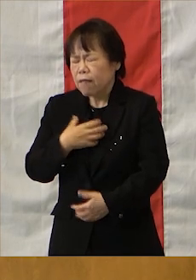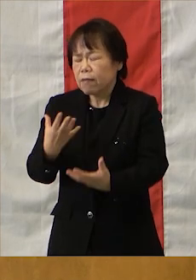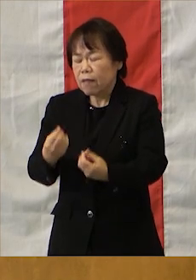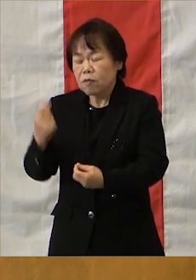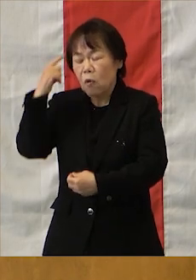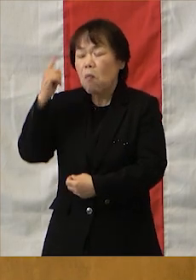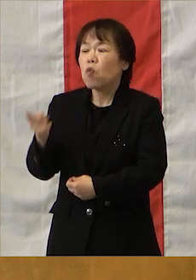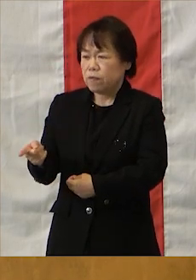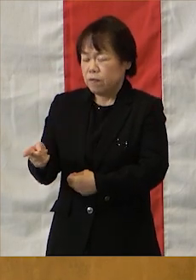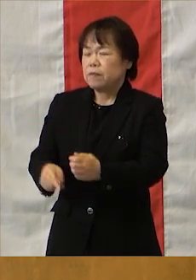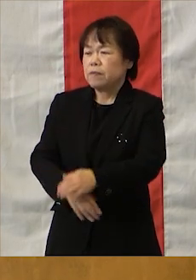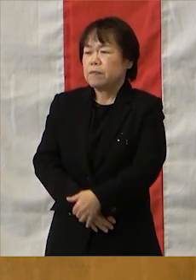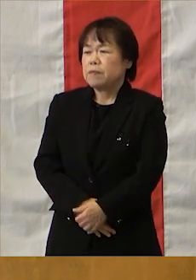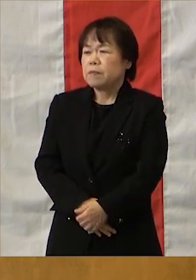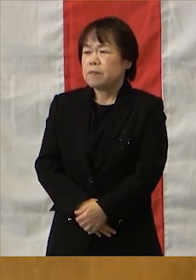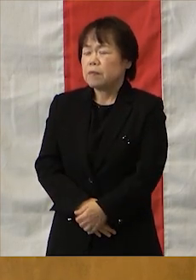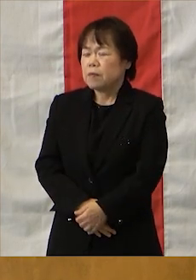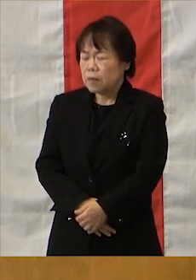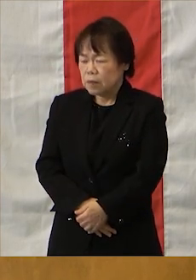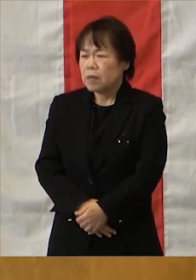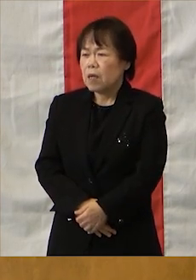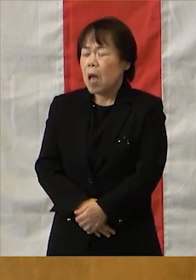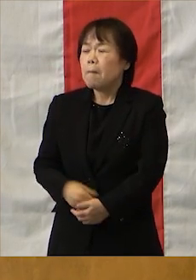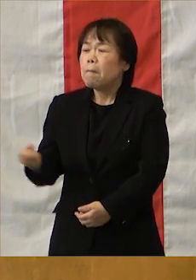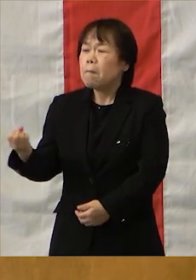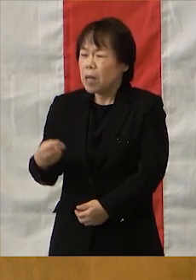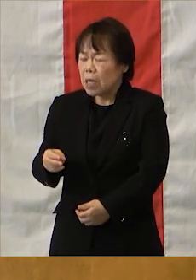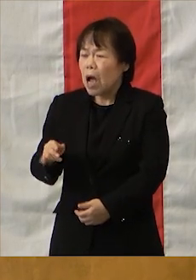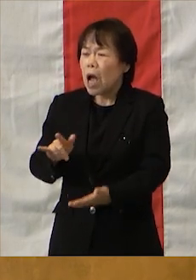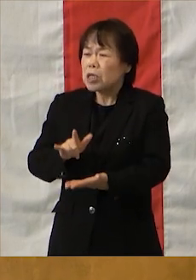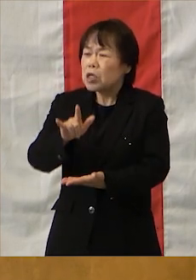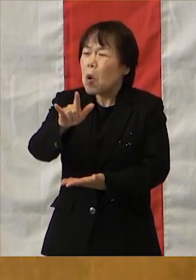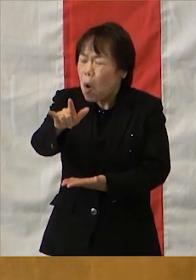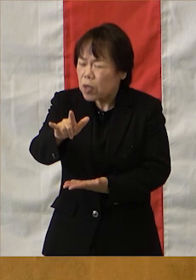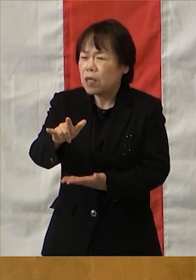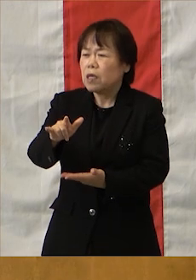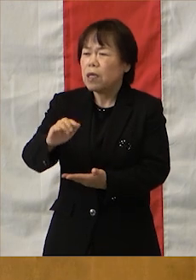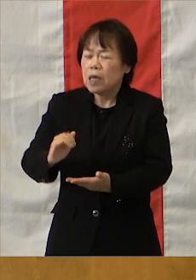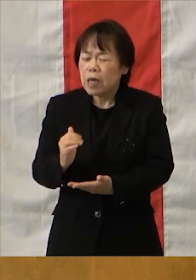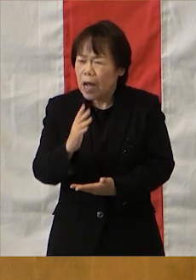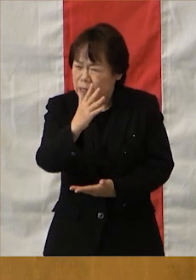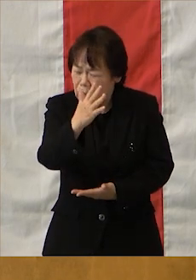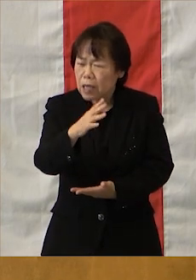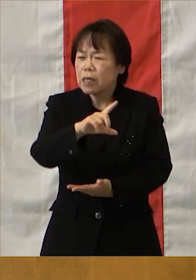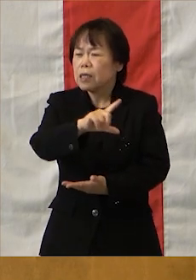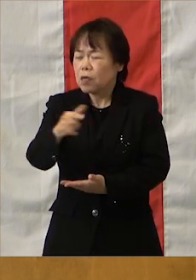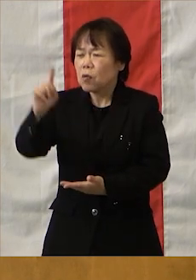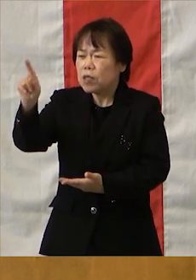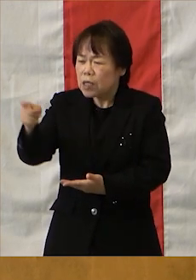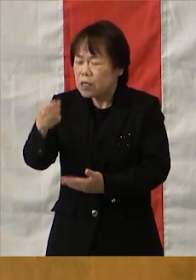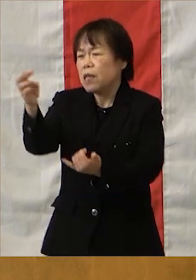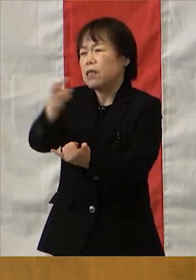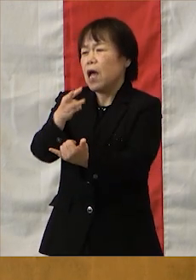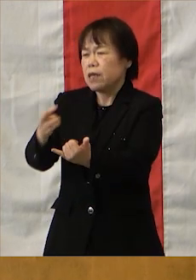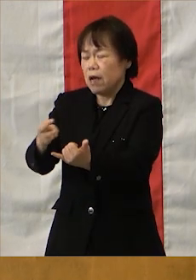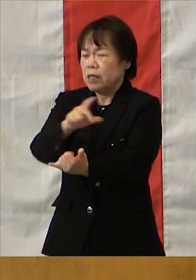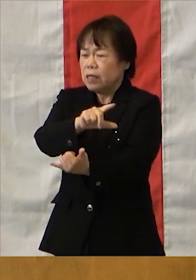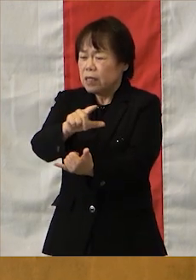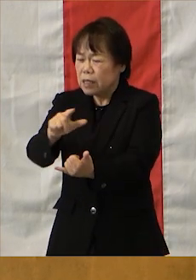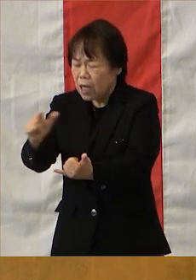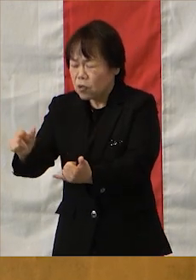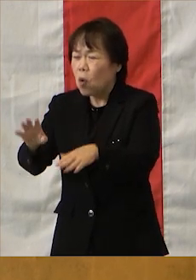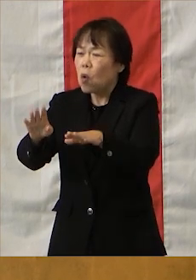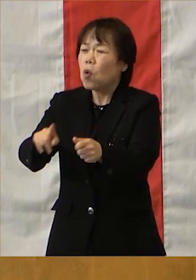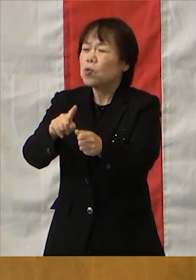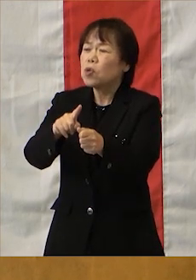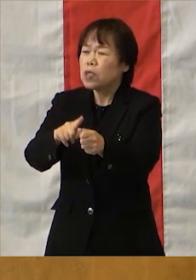いう風に思いますえその後も飛行機その他火災大きな然災害そして災害え